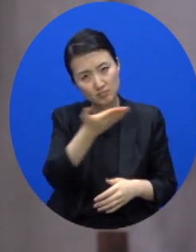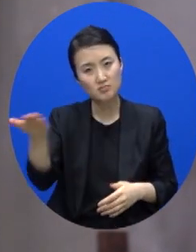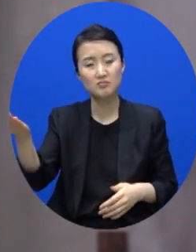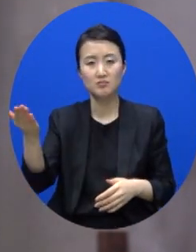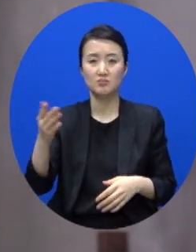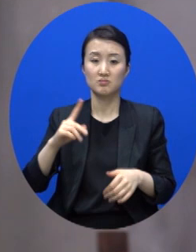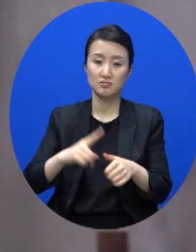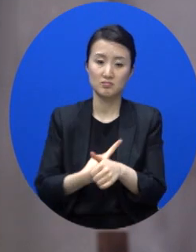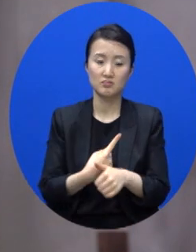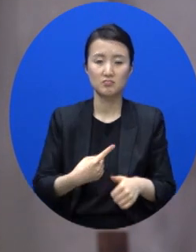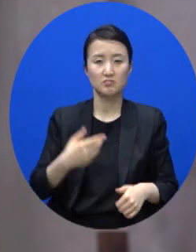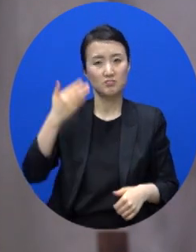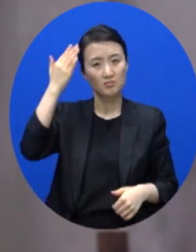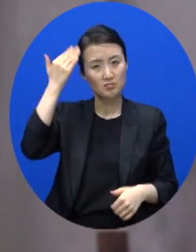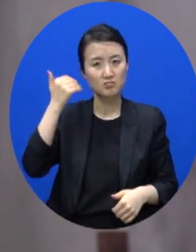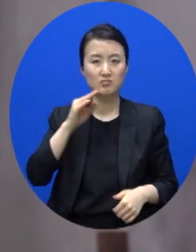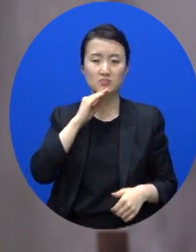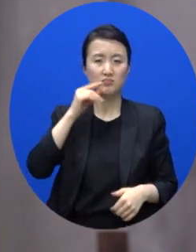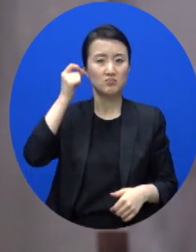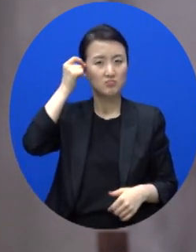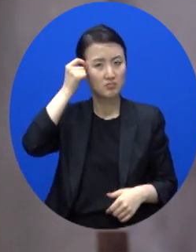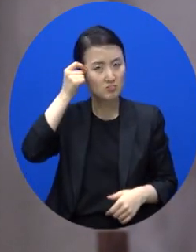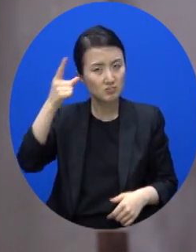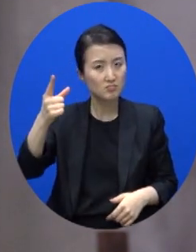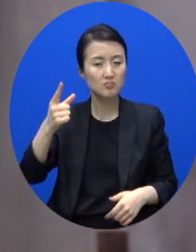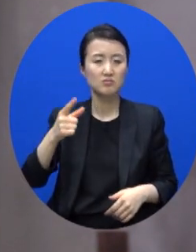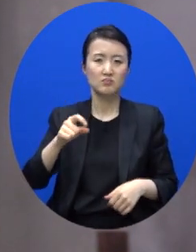우리 문화의 우수성과 특성을